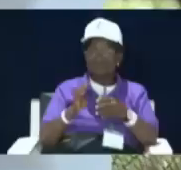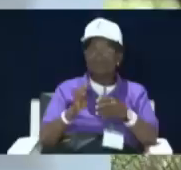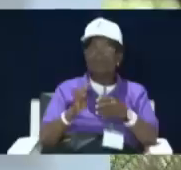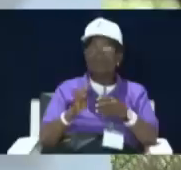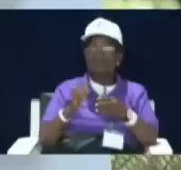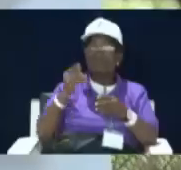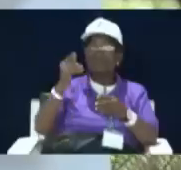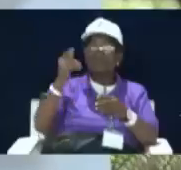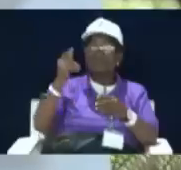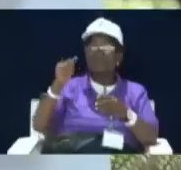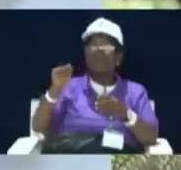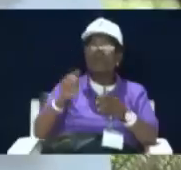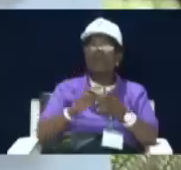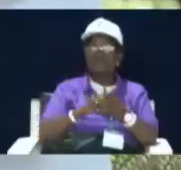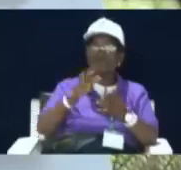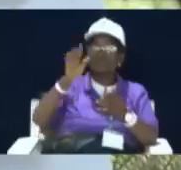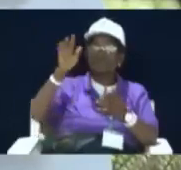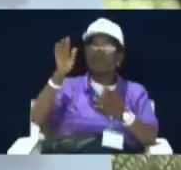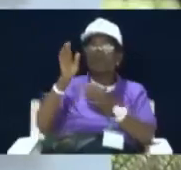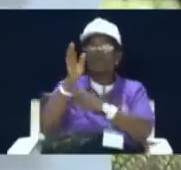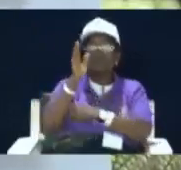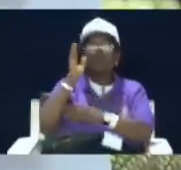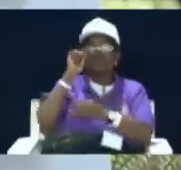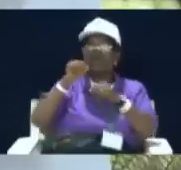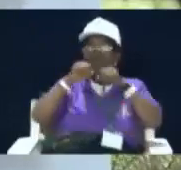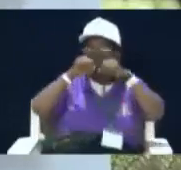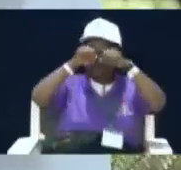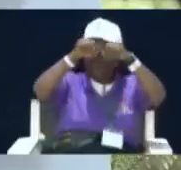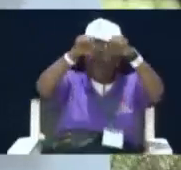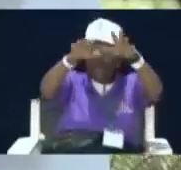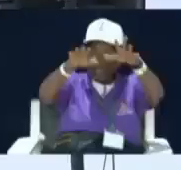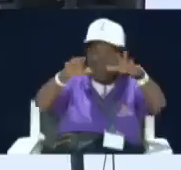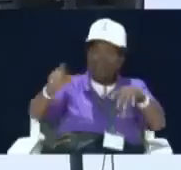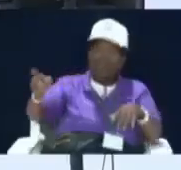Ọlọ́run ọ̀gá ògo àsúre fún yín.